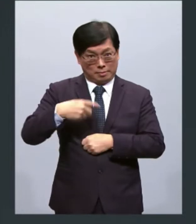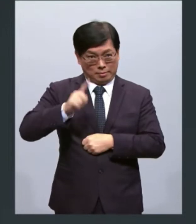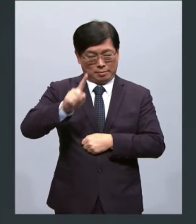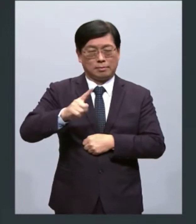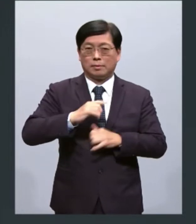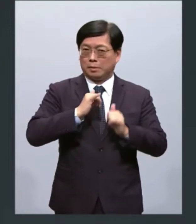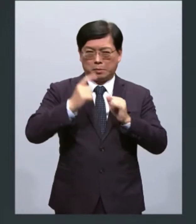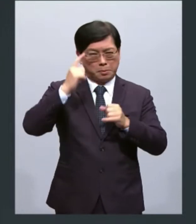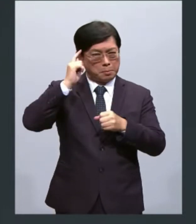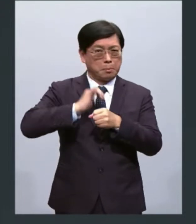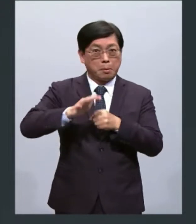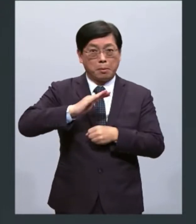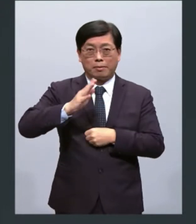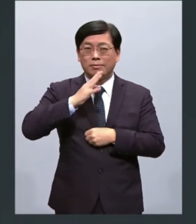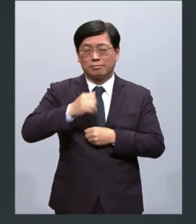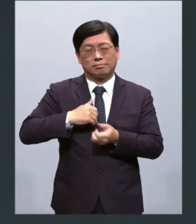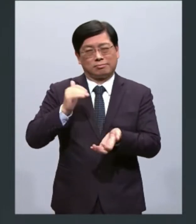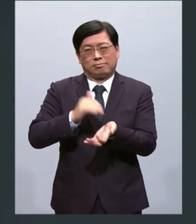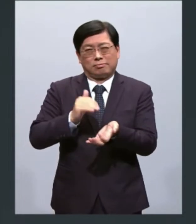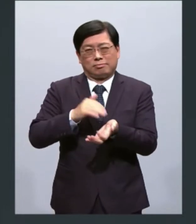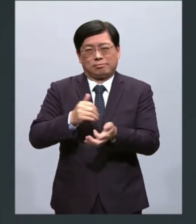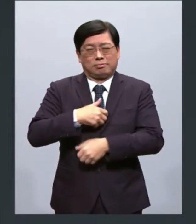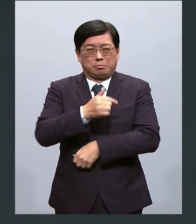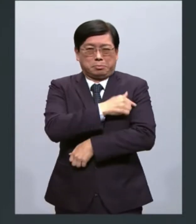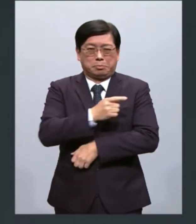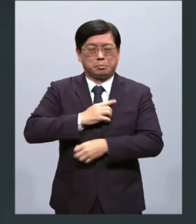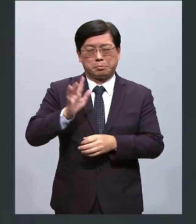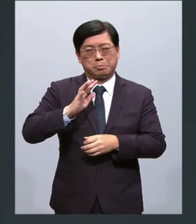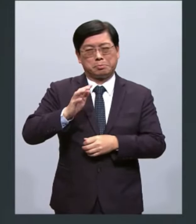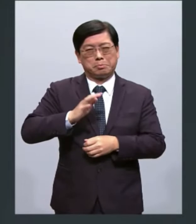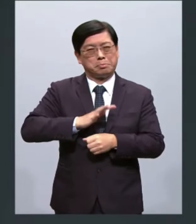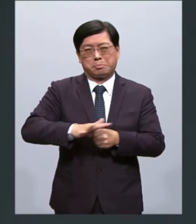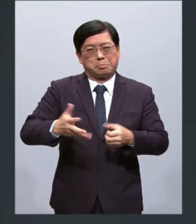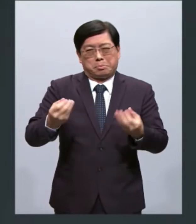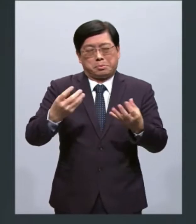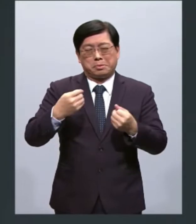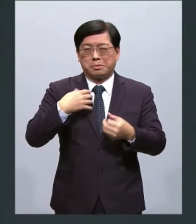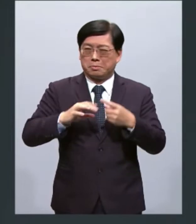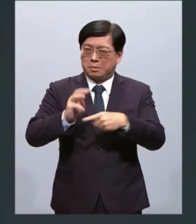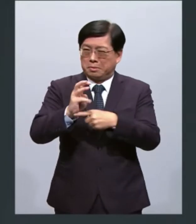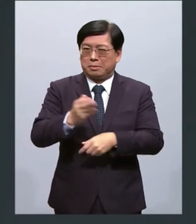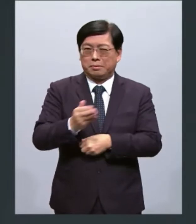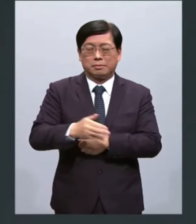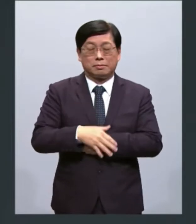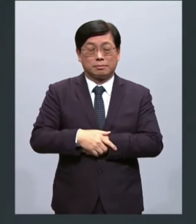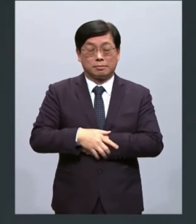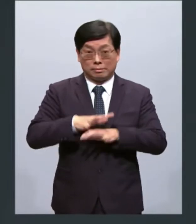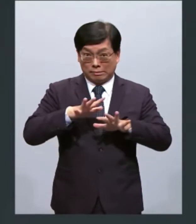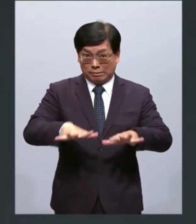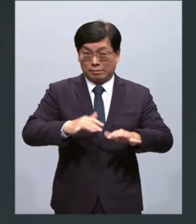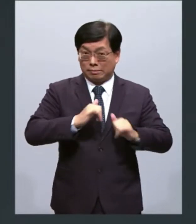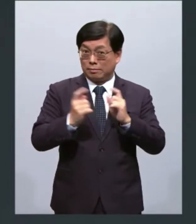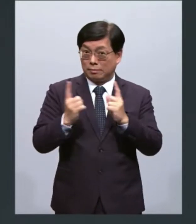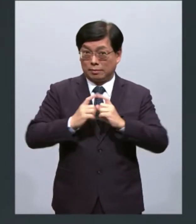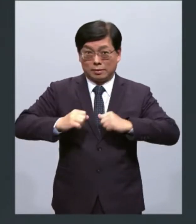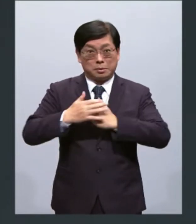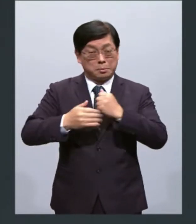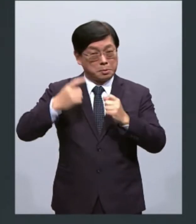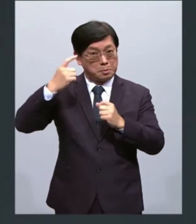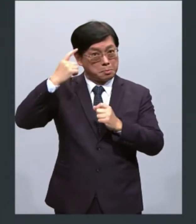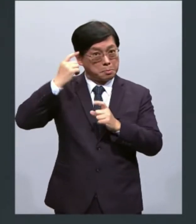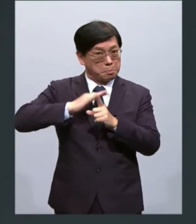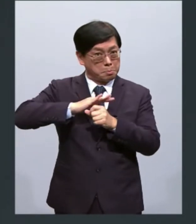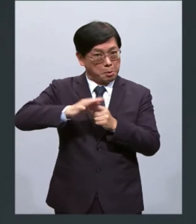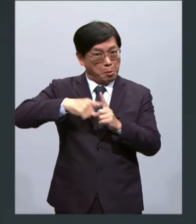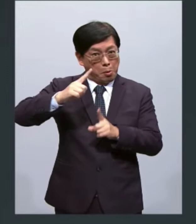众虽然满意，医疗人员并不满意，因为满意度只有30%左右。目前民众对健保的高满意度，